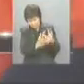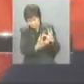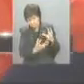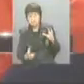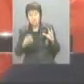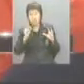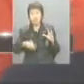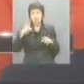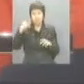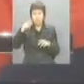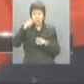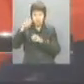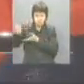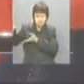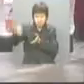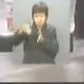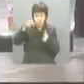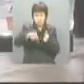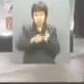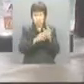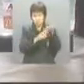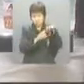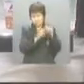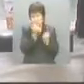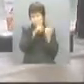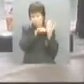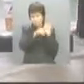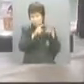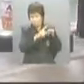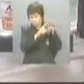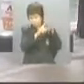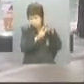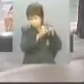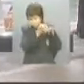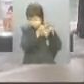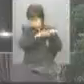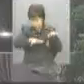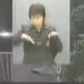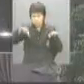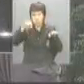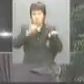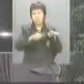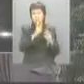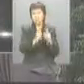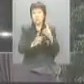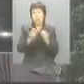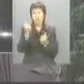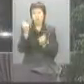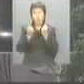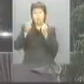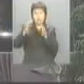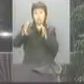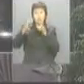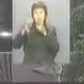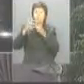าสมทบทำให้ถนนสุดตัวพังเสียหายซึ่งขนาดนี้ไม่อนุญาตให้รถบรรทุกขนาดใหญ่ใช้เส้นทางนี้เนื่องจากเกรงว่าถนน